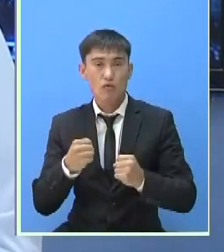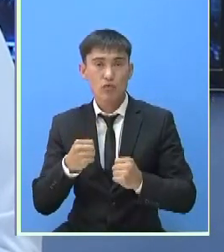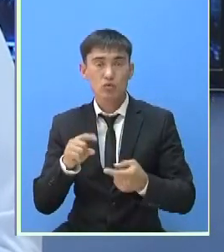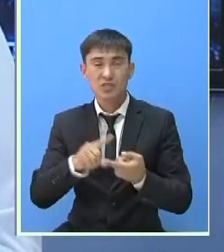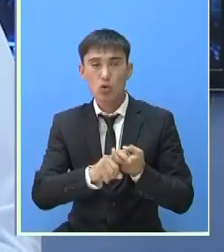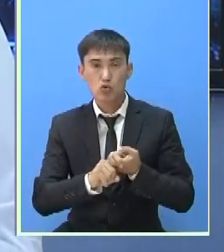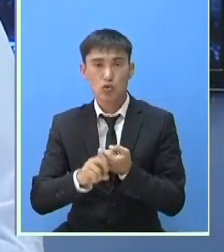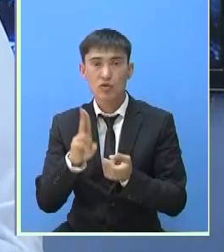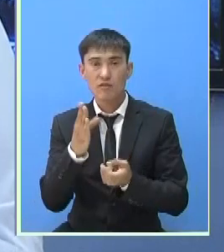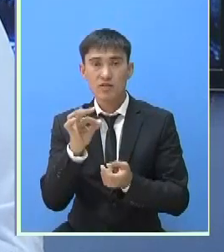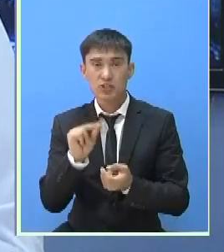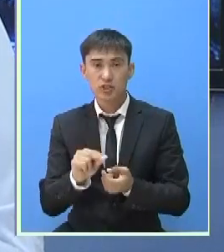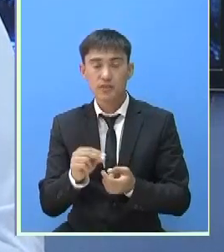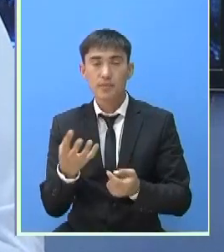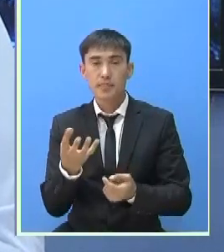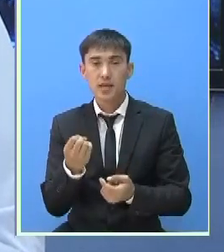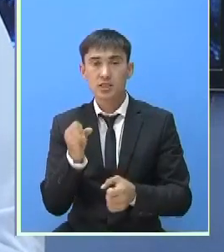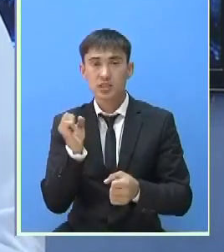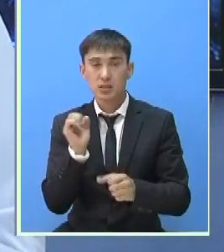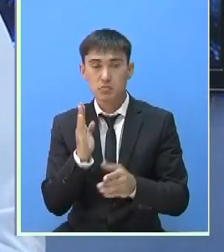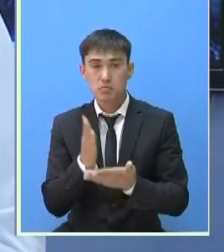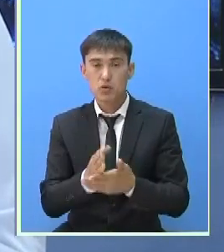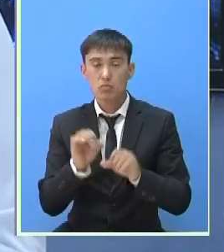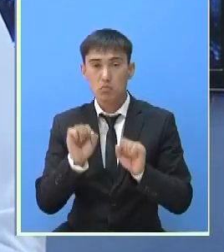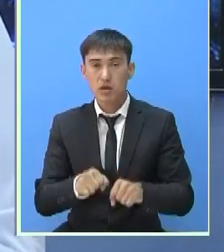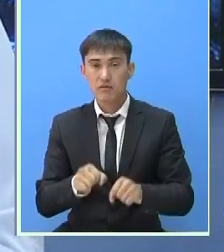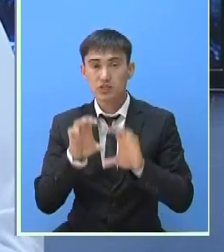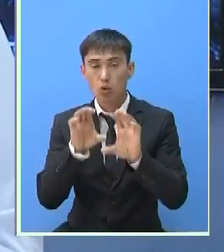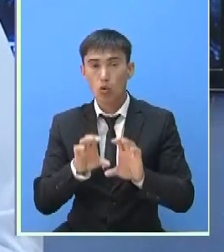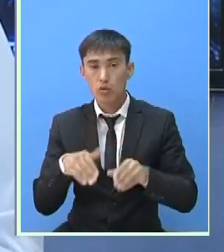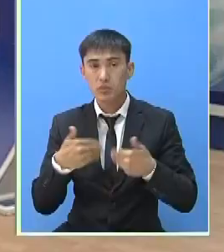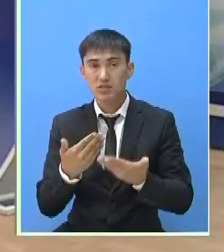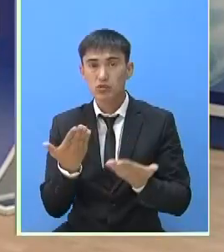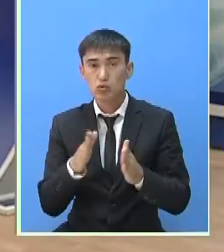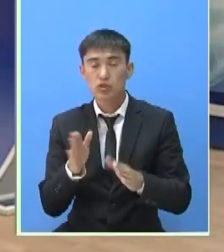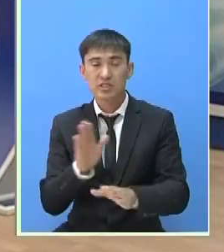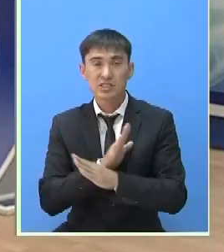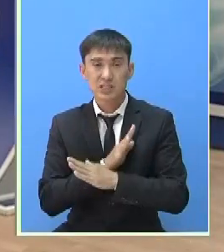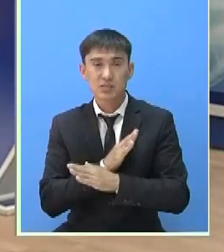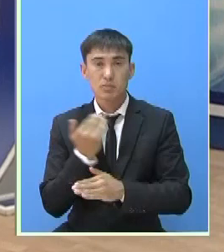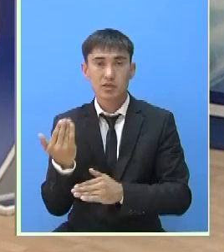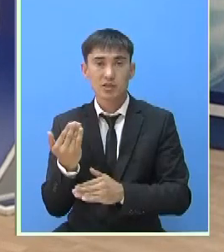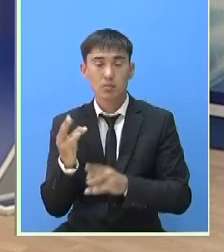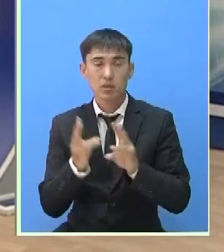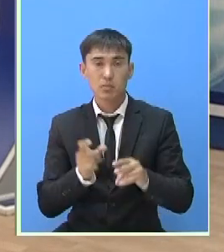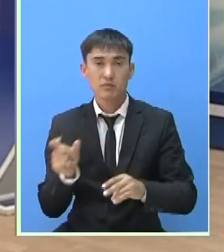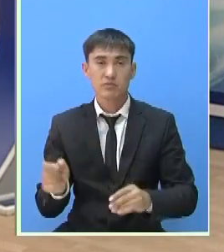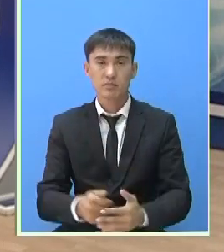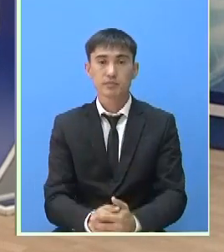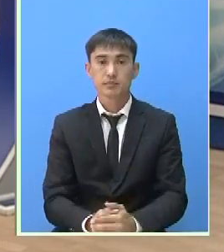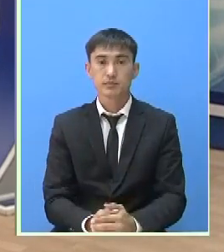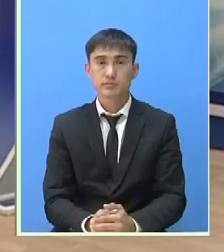ВИЧ. Также имеют право законные представители в случае смерти потерпевшего.